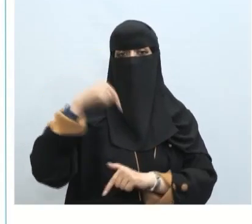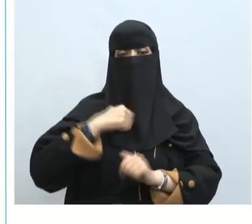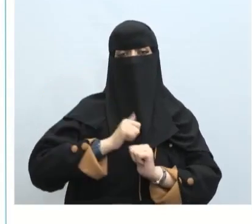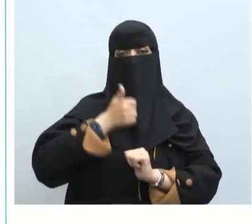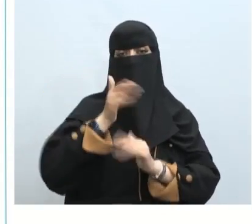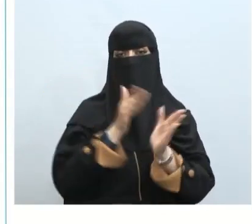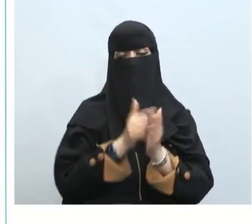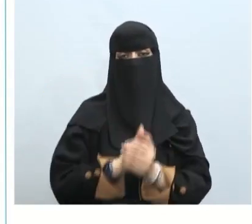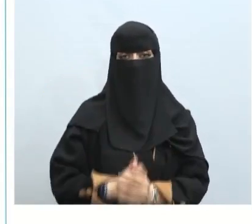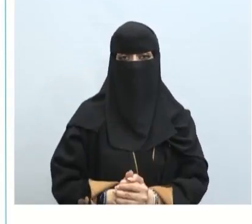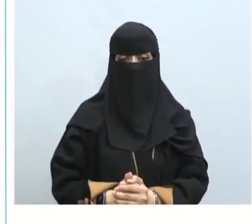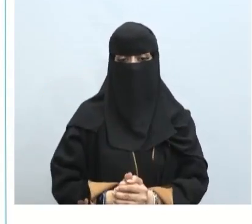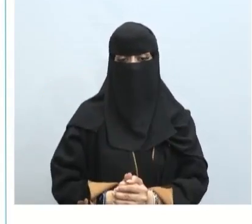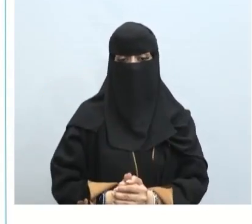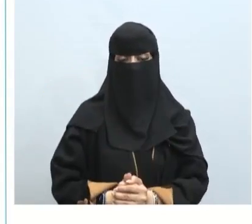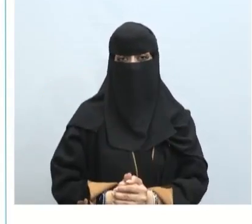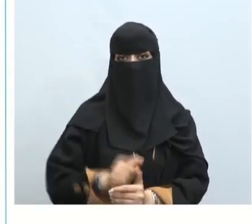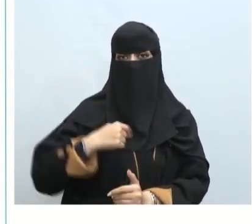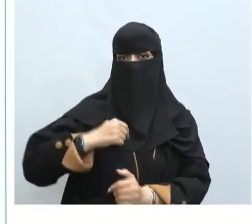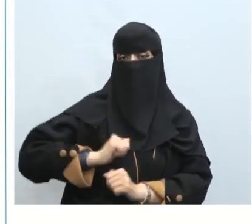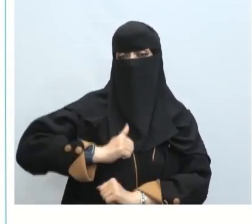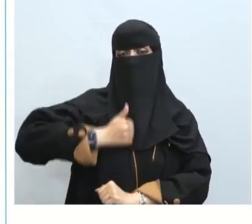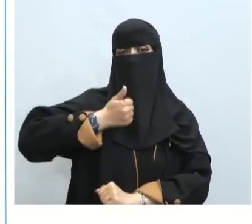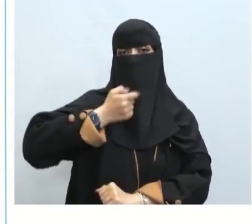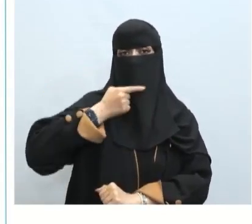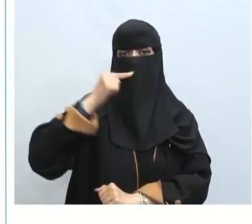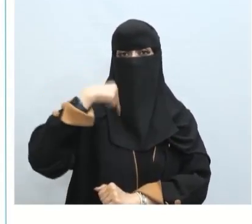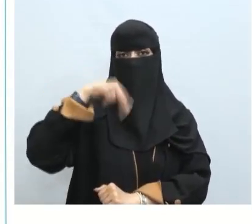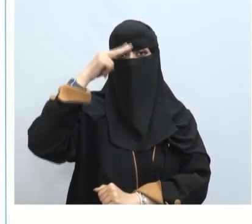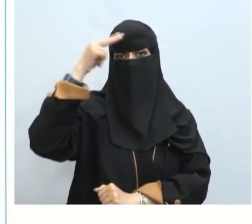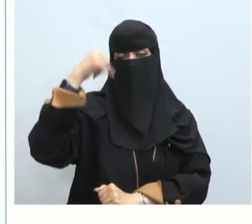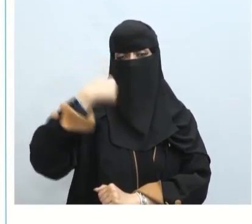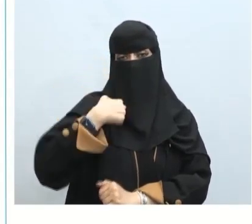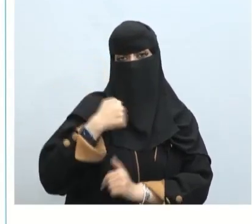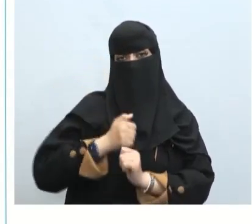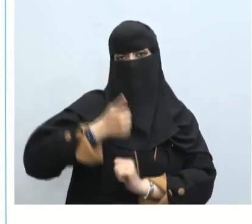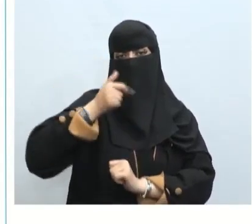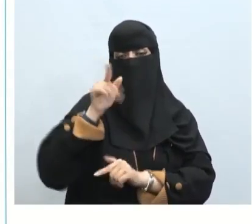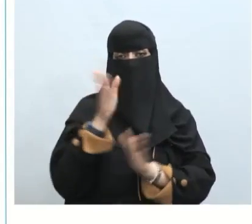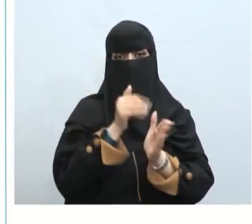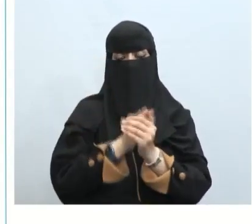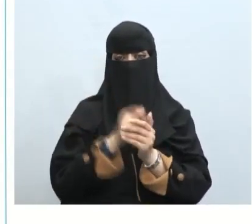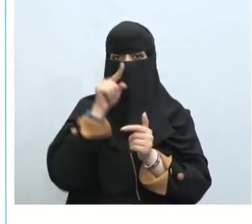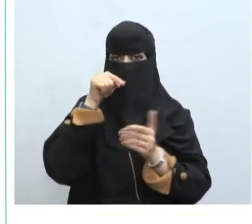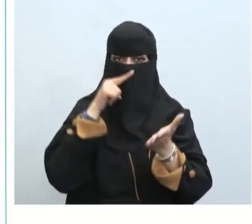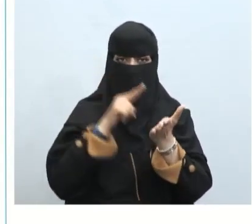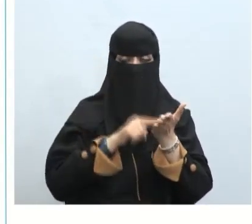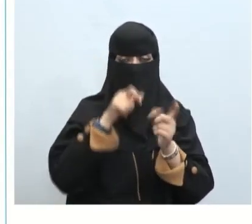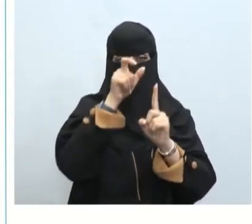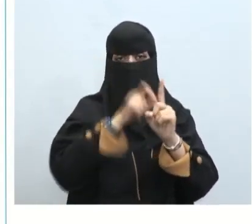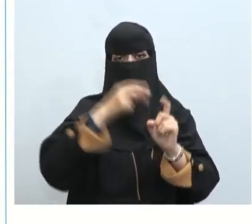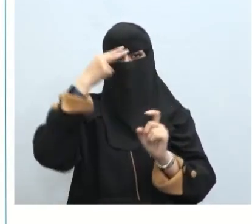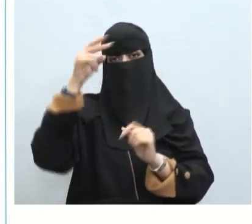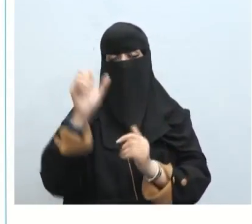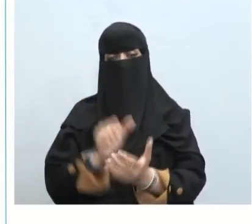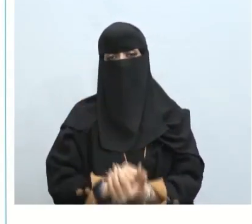السعودي ثلاثه الاعتزاز بالوطن والافتخار به هذا من واجبات المواطن